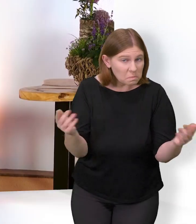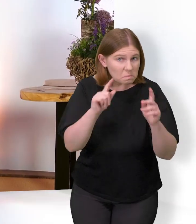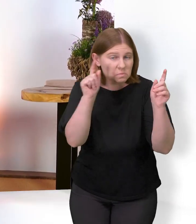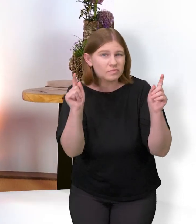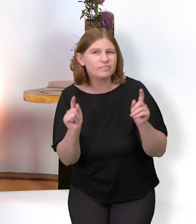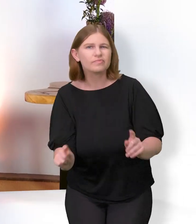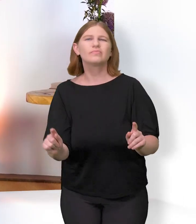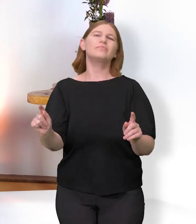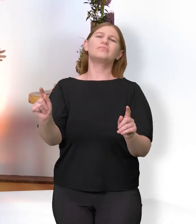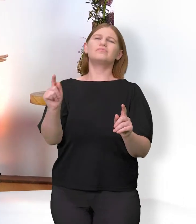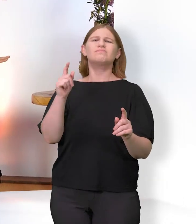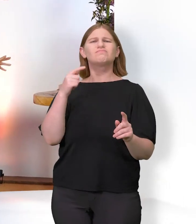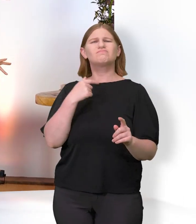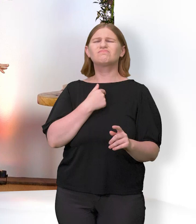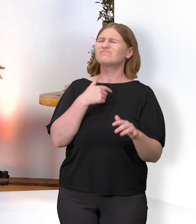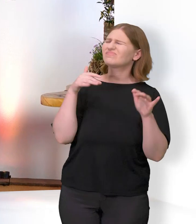Und bei